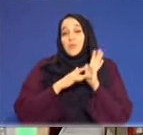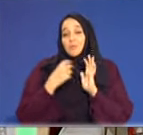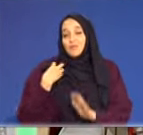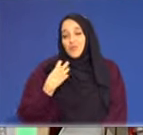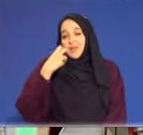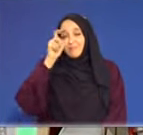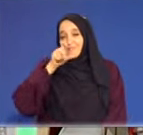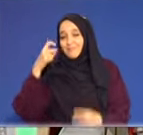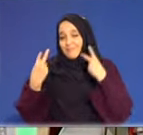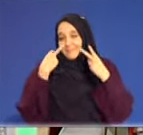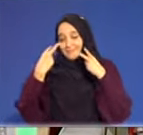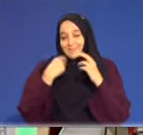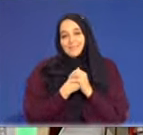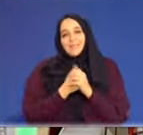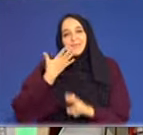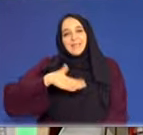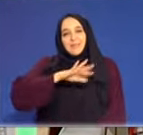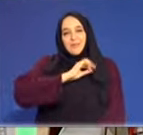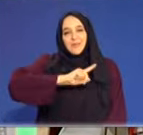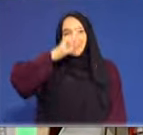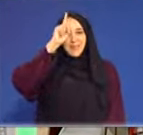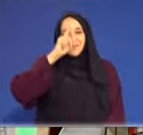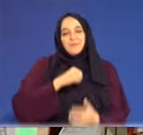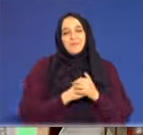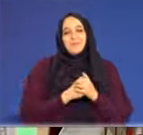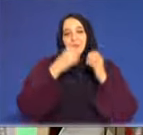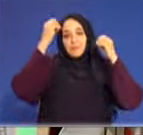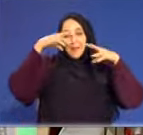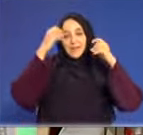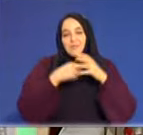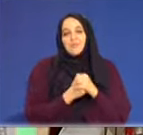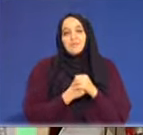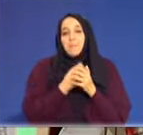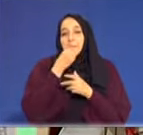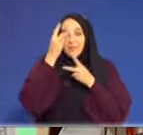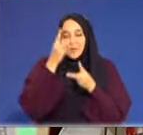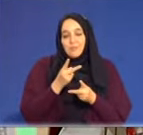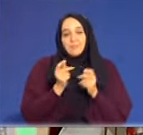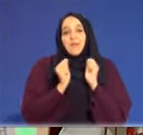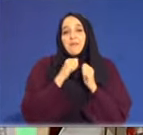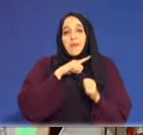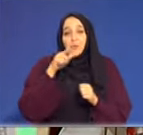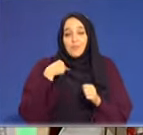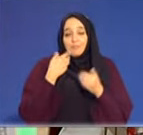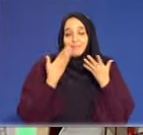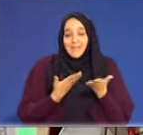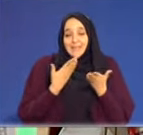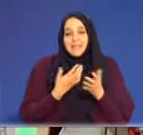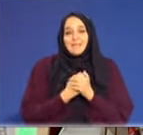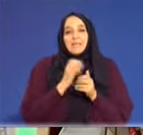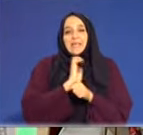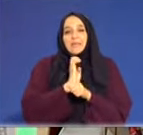الله وبركاته. أسعد الله أيامكم وأوقاتكم بكل خير، ومرحبا بكم معنا في رحاب